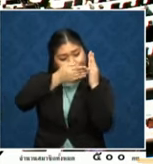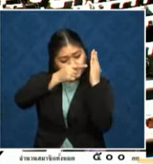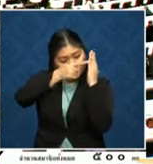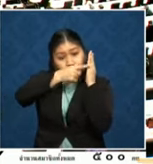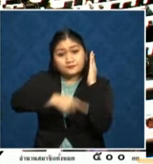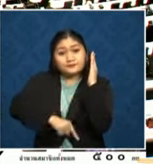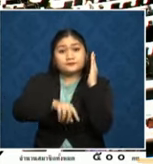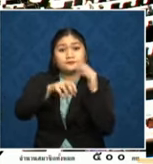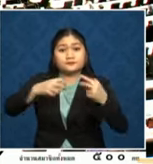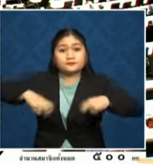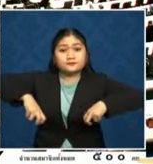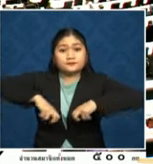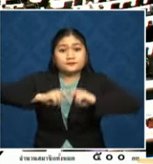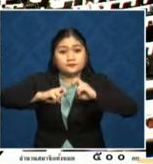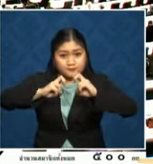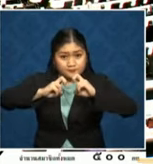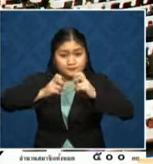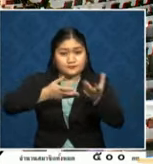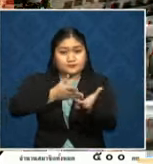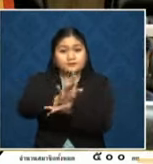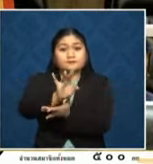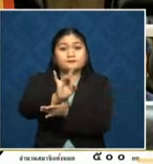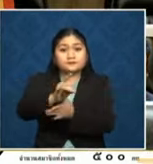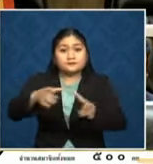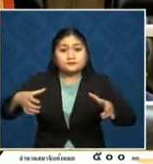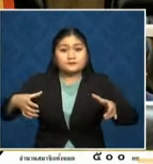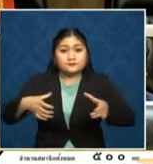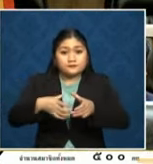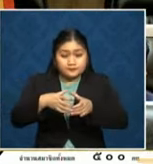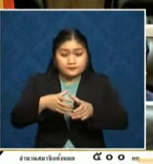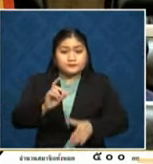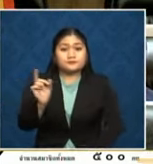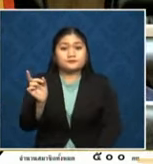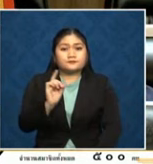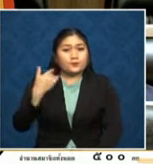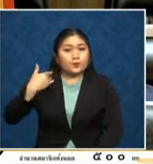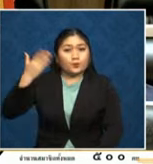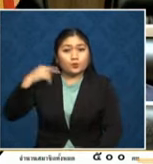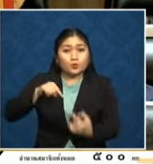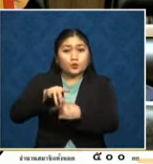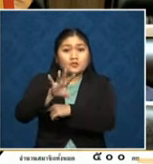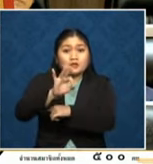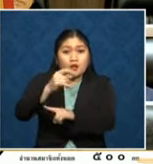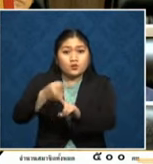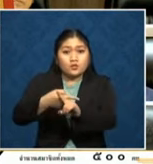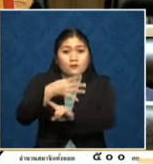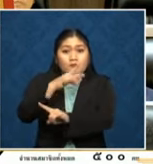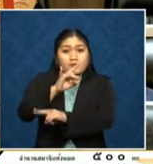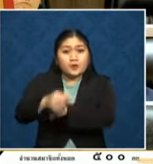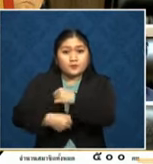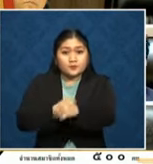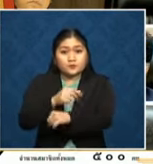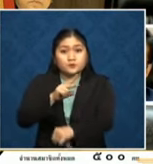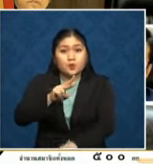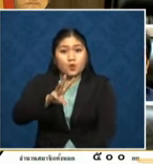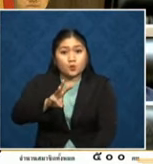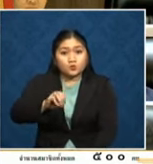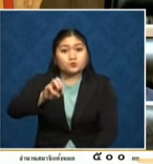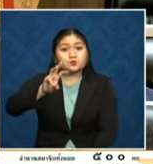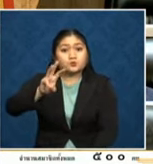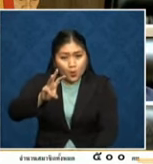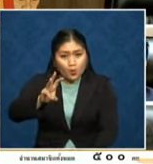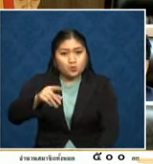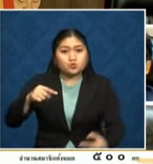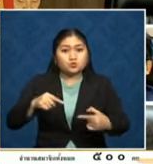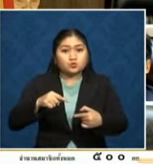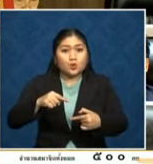ขต8พรรคภูมิใจไทยท่านประธานคะจากการหารือเมื่อวันที่9สิงหาคม2566เรื่อง